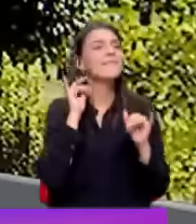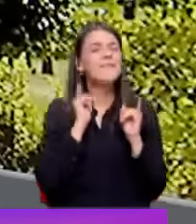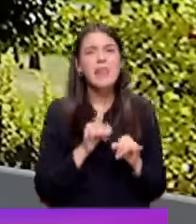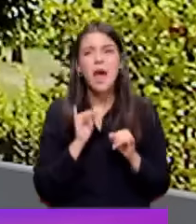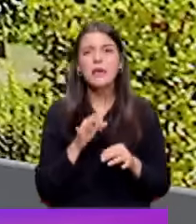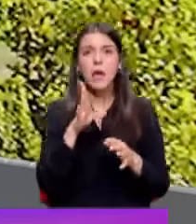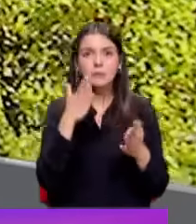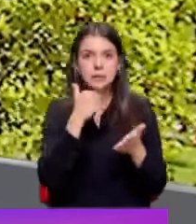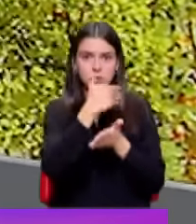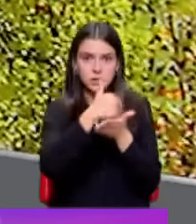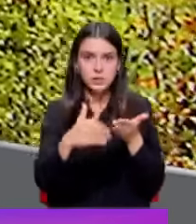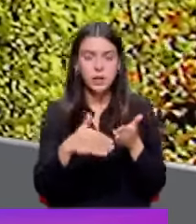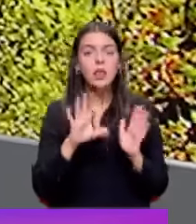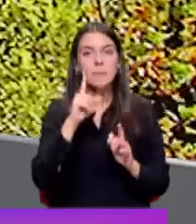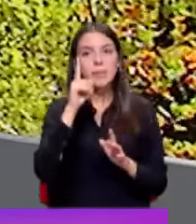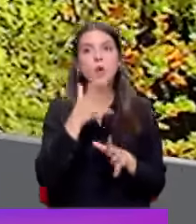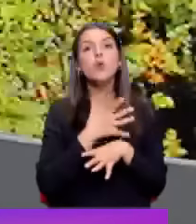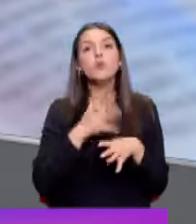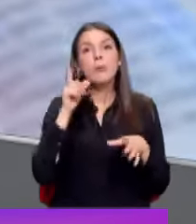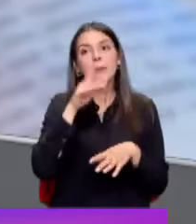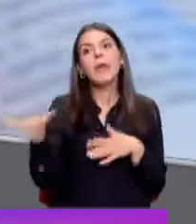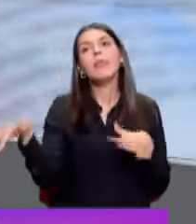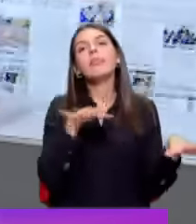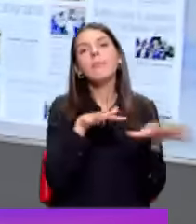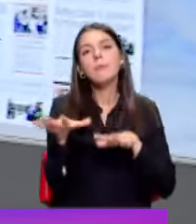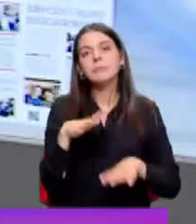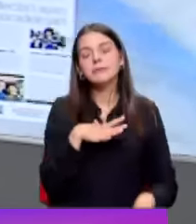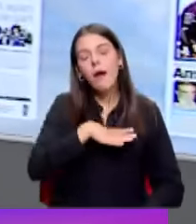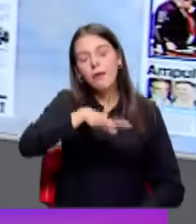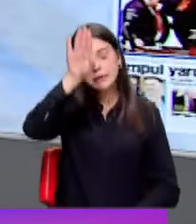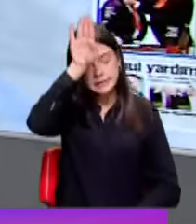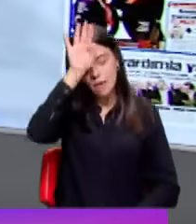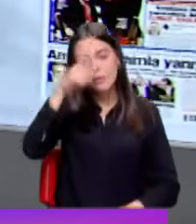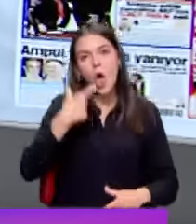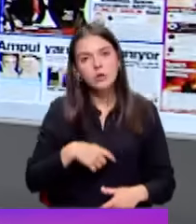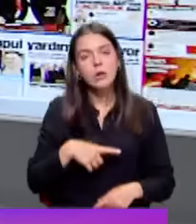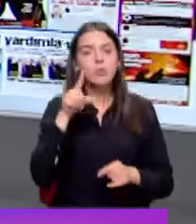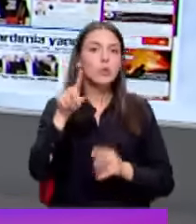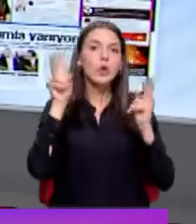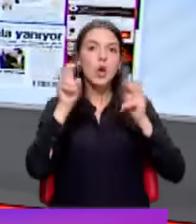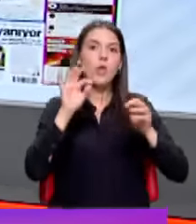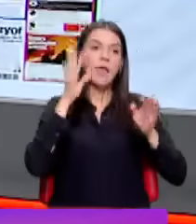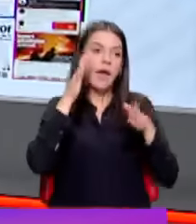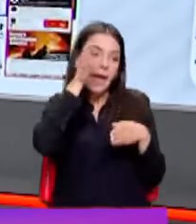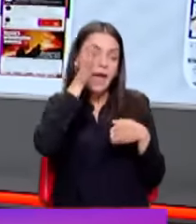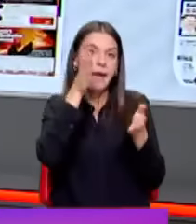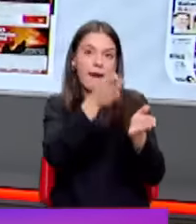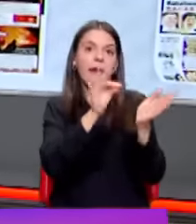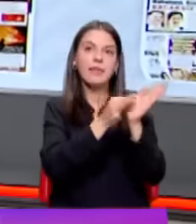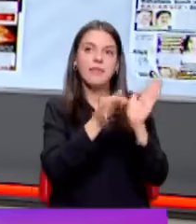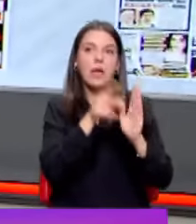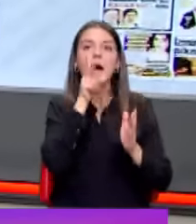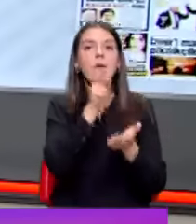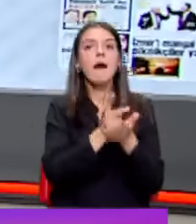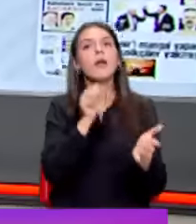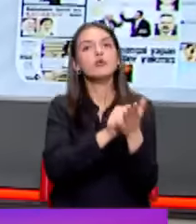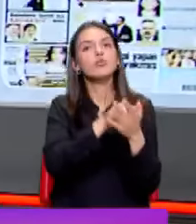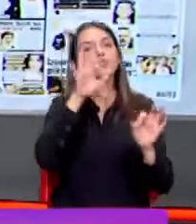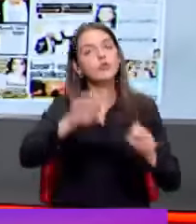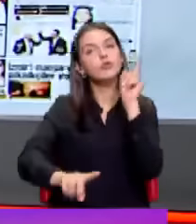mi sınırlı? Hayır, tabii ki bir de kocaman depremimiz var. İstanbul özellikle bu konuda mercekte. Karar Gazetesi bugün